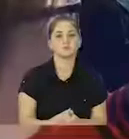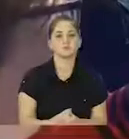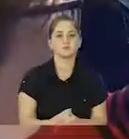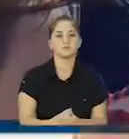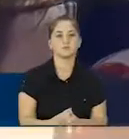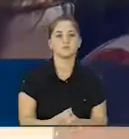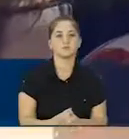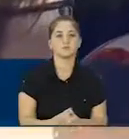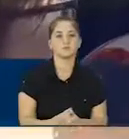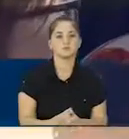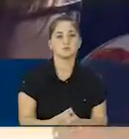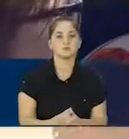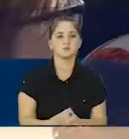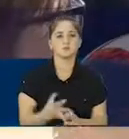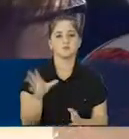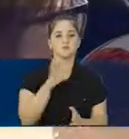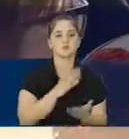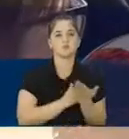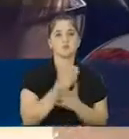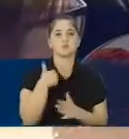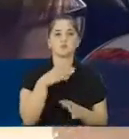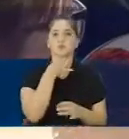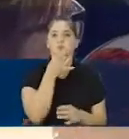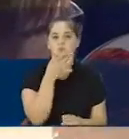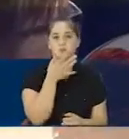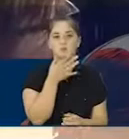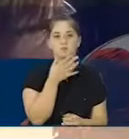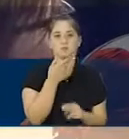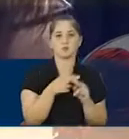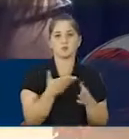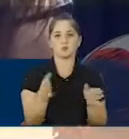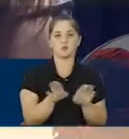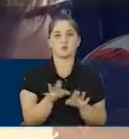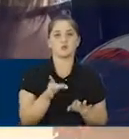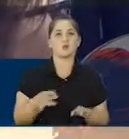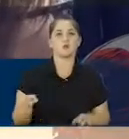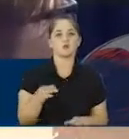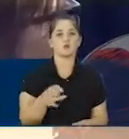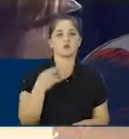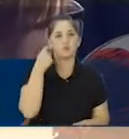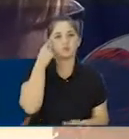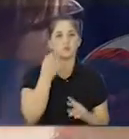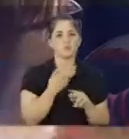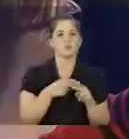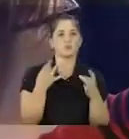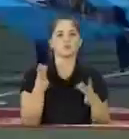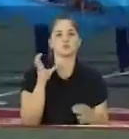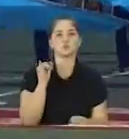Ну, все было на очень высшем уровне, мне очень все понравилось. Для такого района, я думаю, это просто